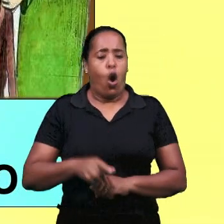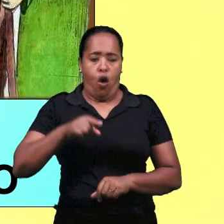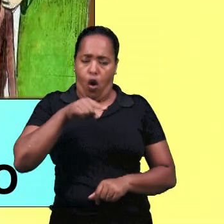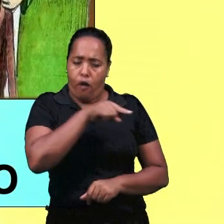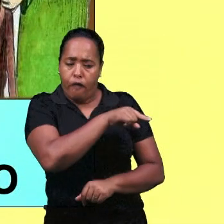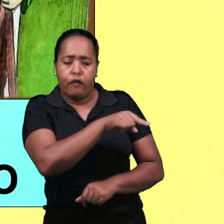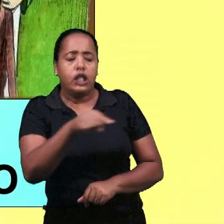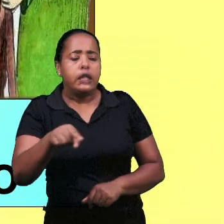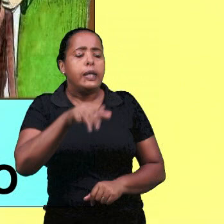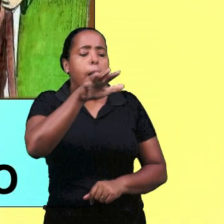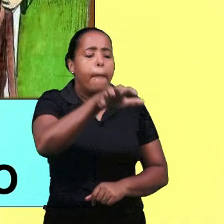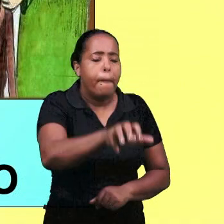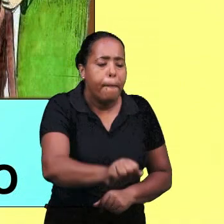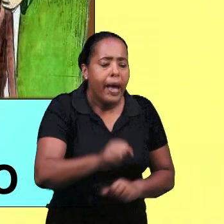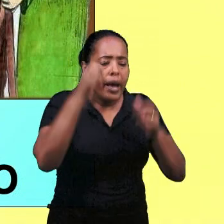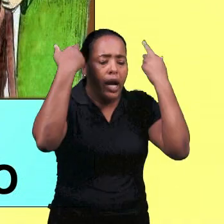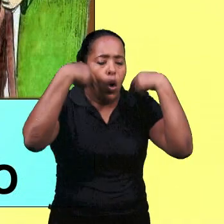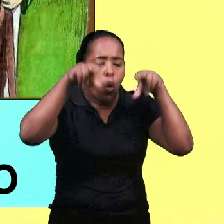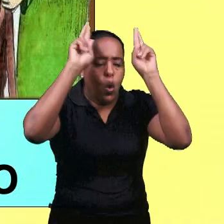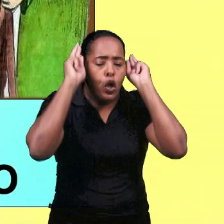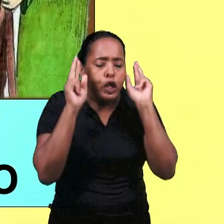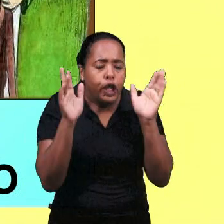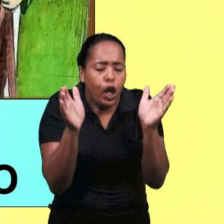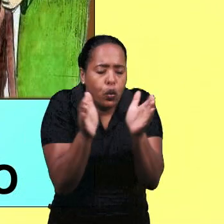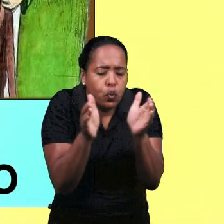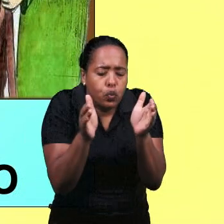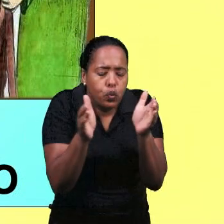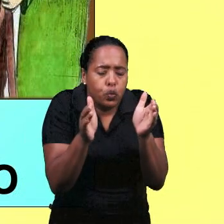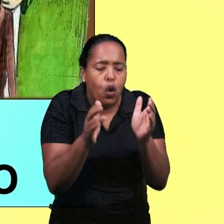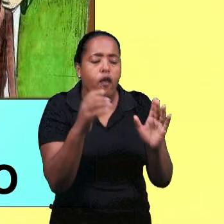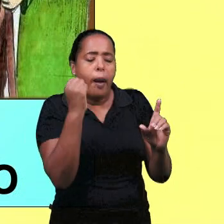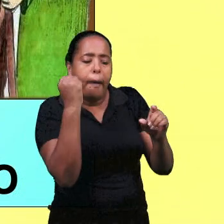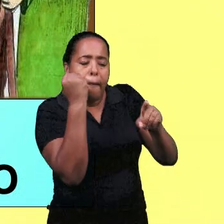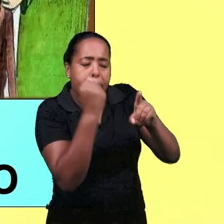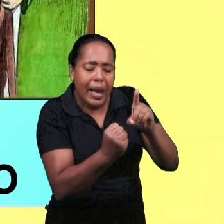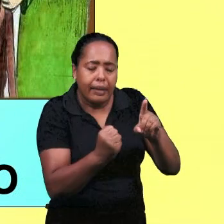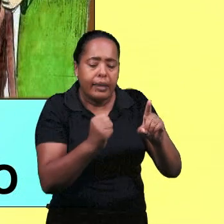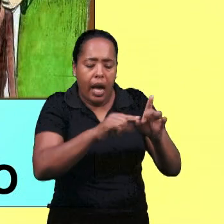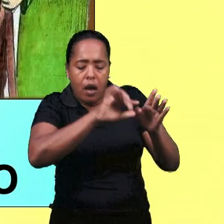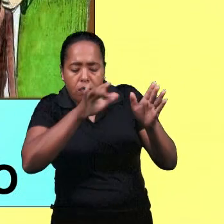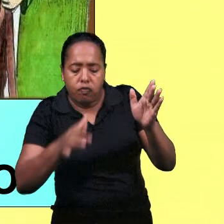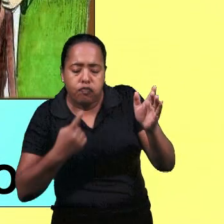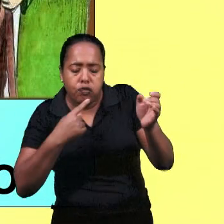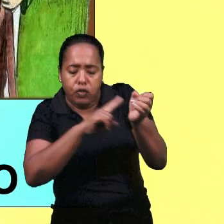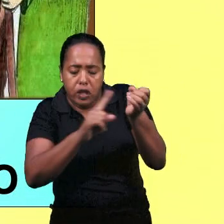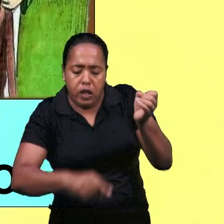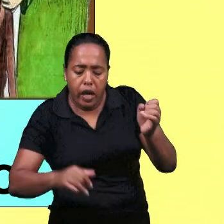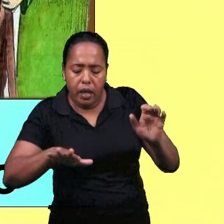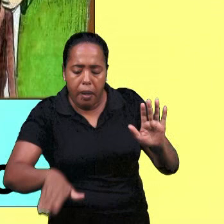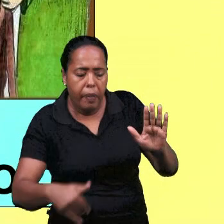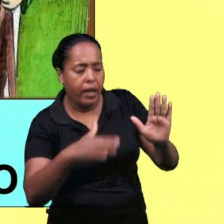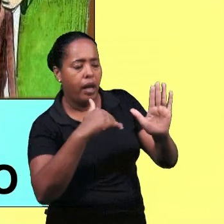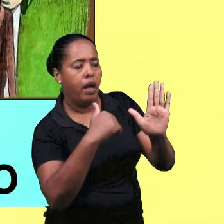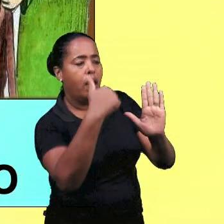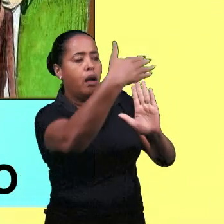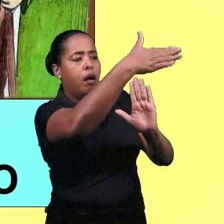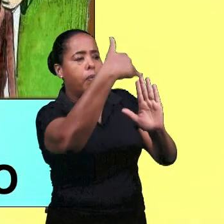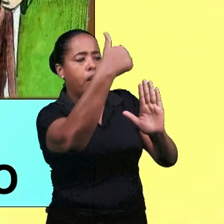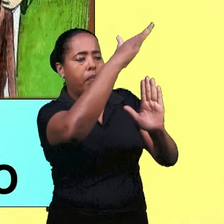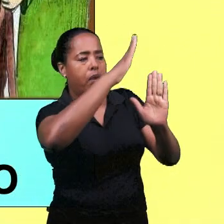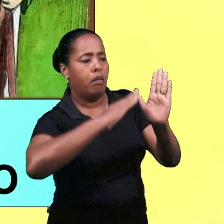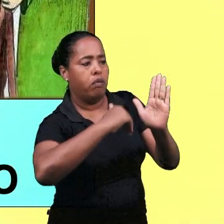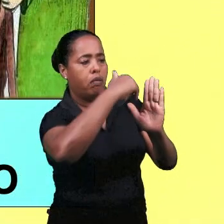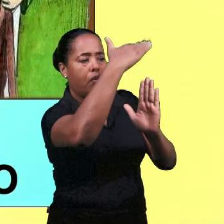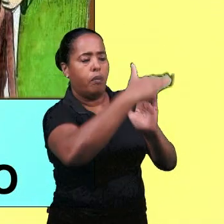ont prendre l'agneau nouveau, ils allaient tuer l'agneau, passer le sang dans les poteaux et les linteaux des